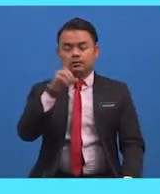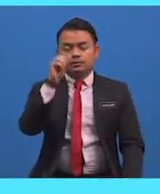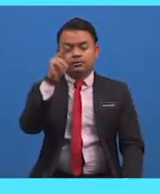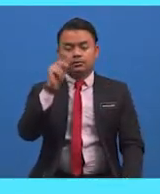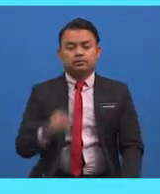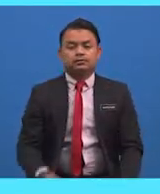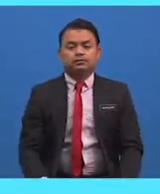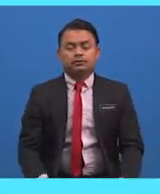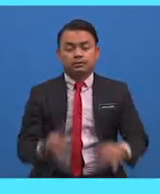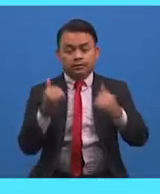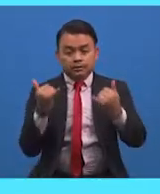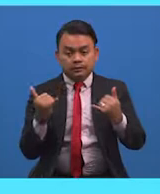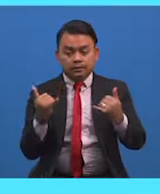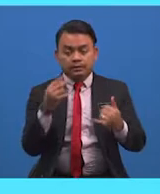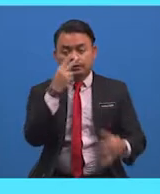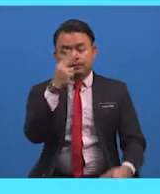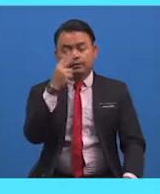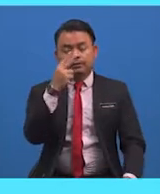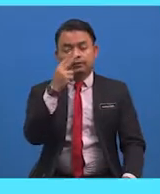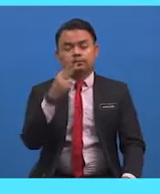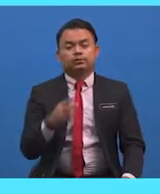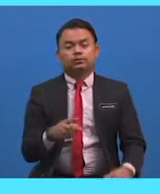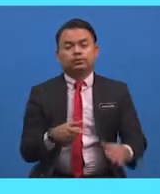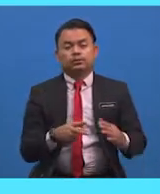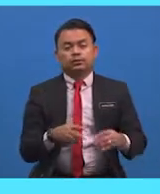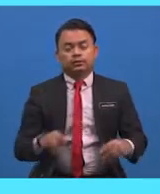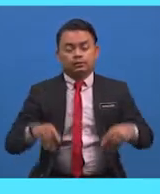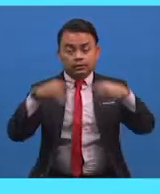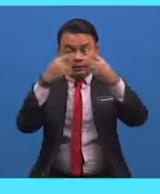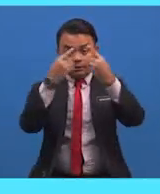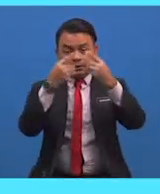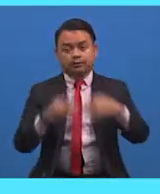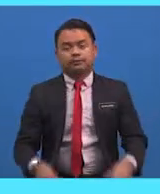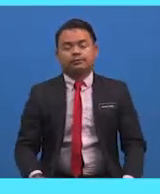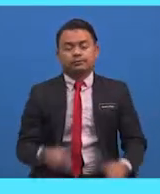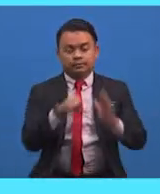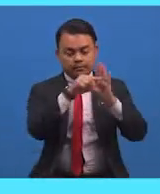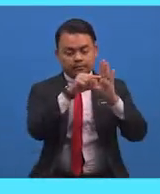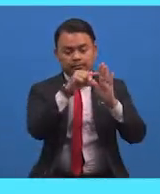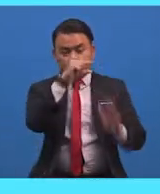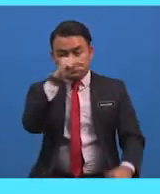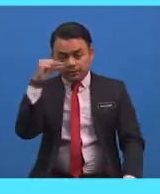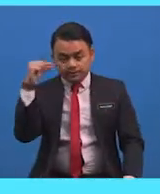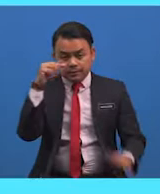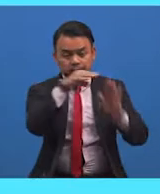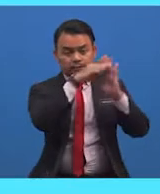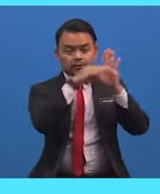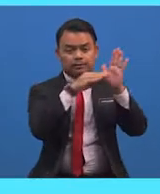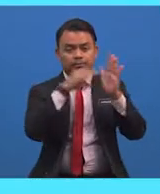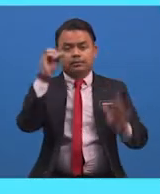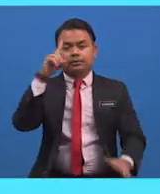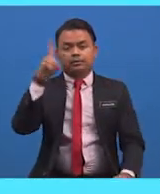kesan pemanasan global dan penipisan lapisan ozon. Kesan yang pertama ialah kesan bahangan